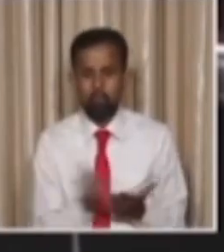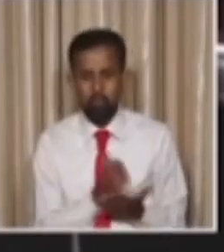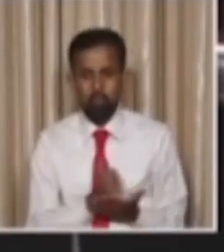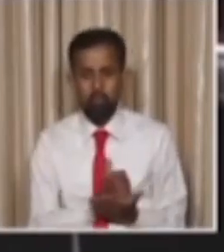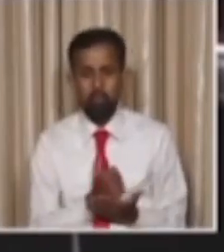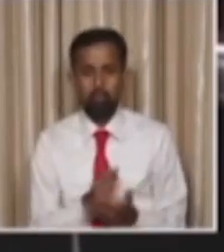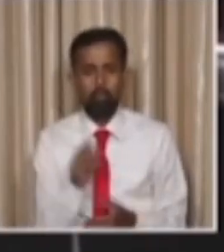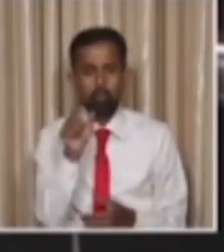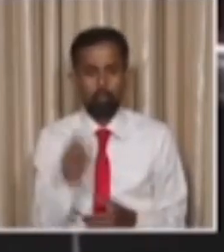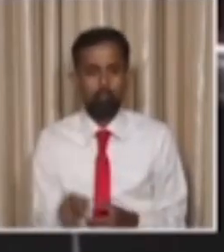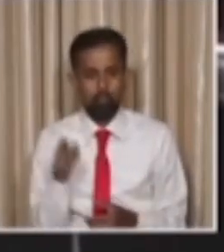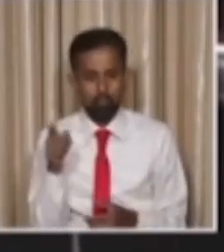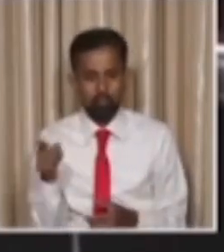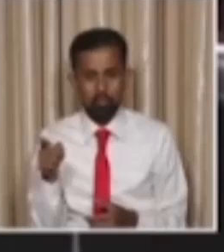අයට